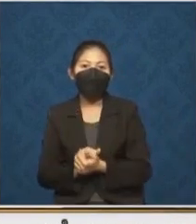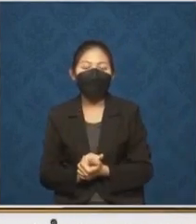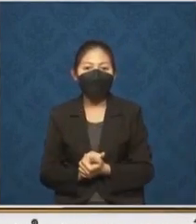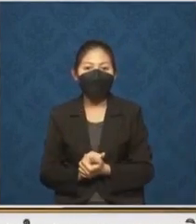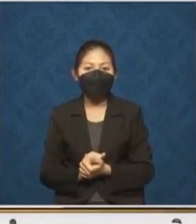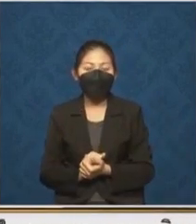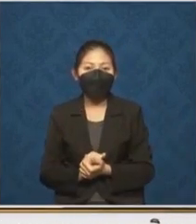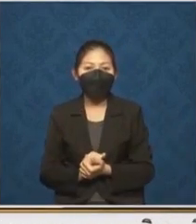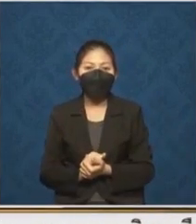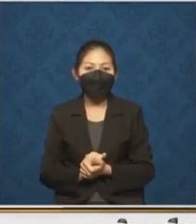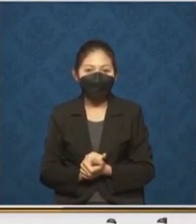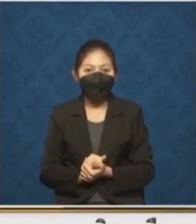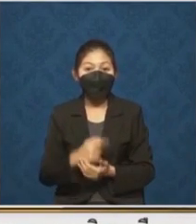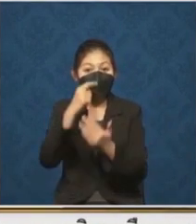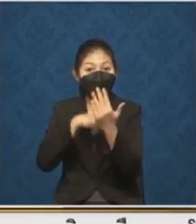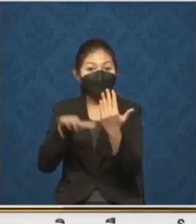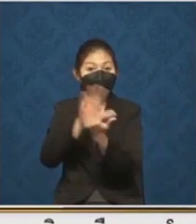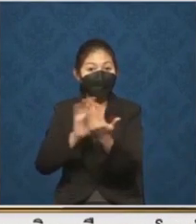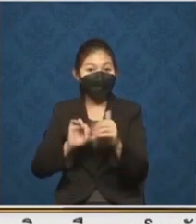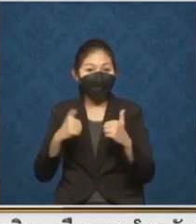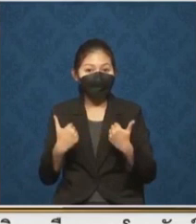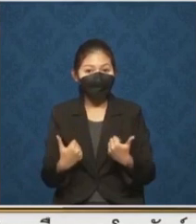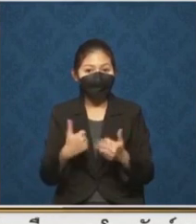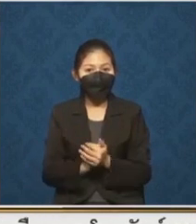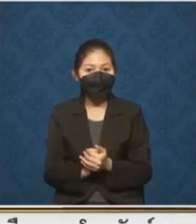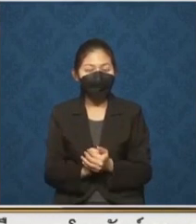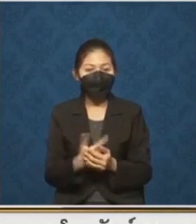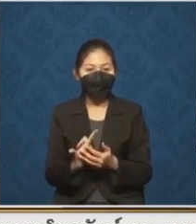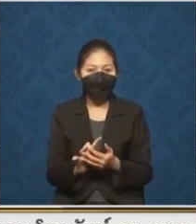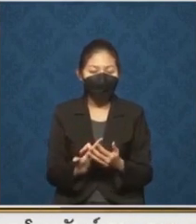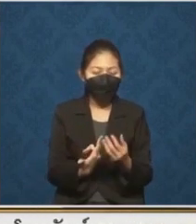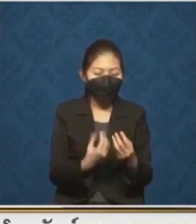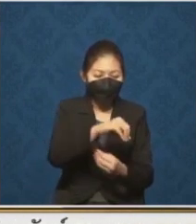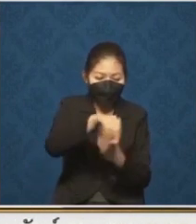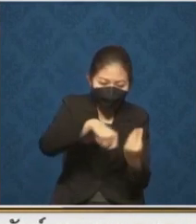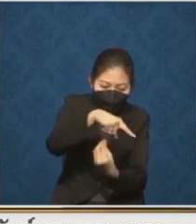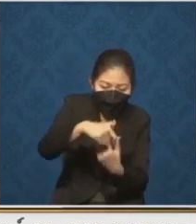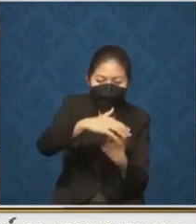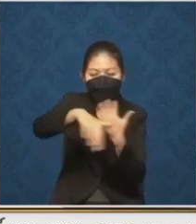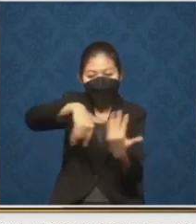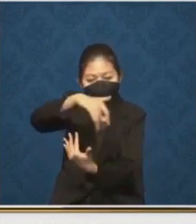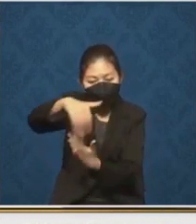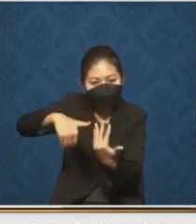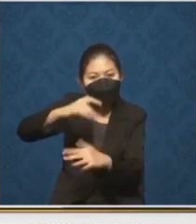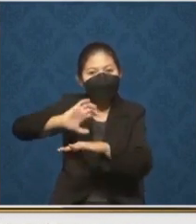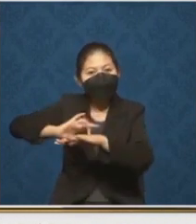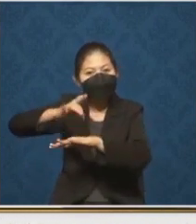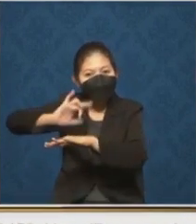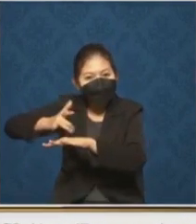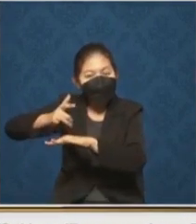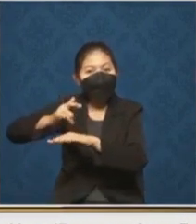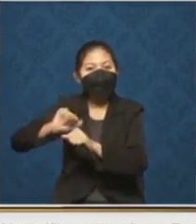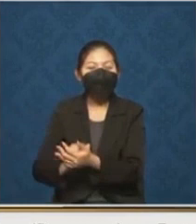เทาทานทกรบครับ ประเทศไยเรามีความอุดมสมบูรณ์ ด้วยทัพยากรธรมชาติ